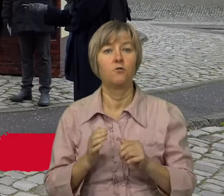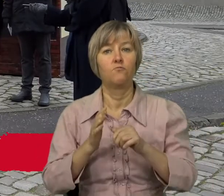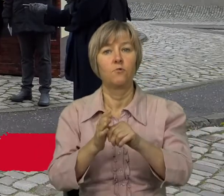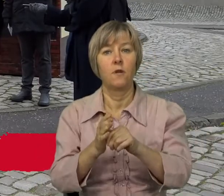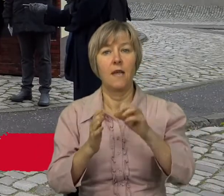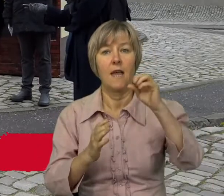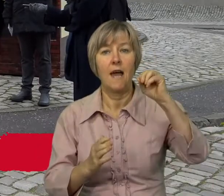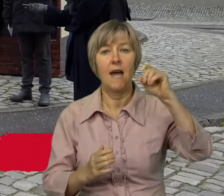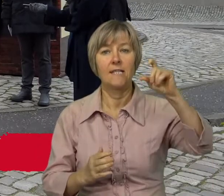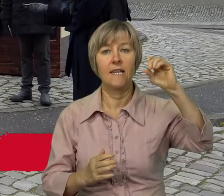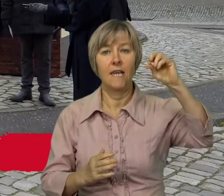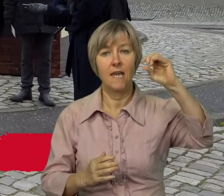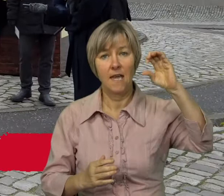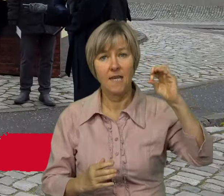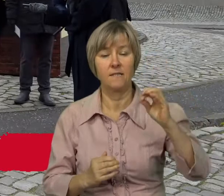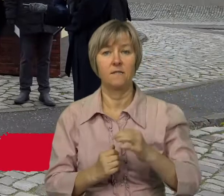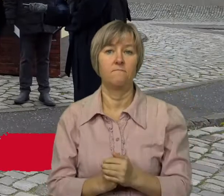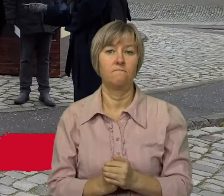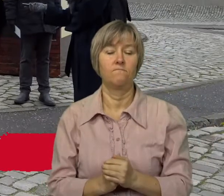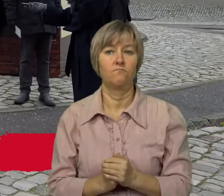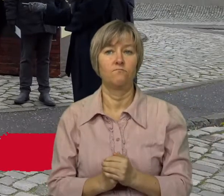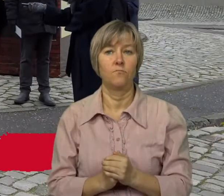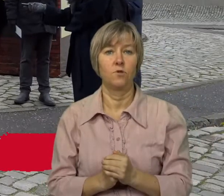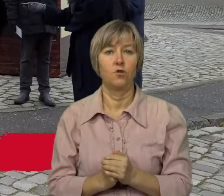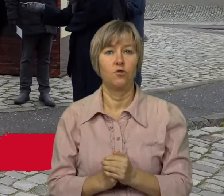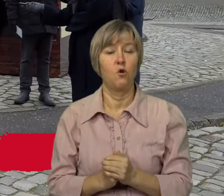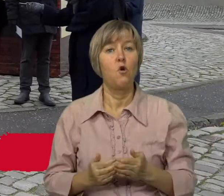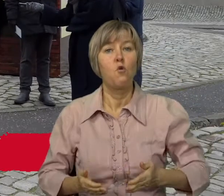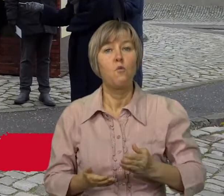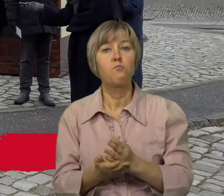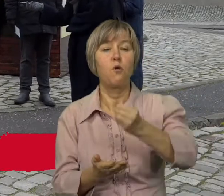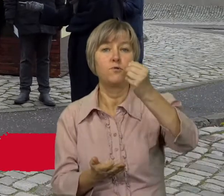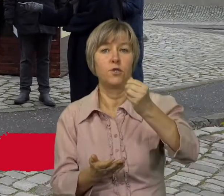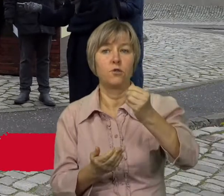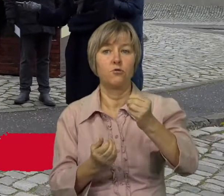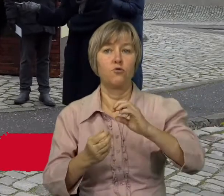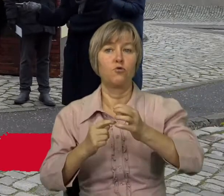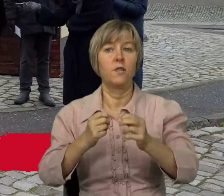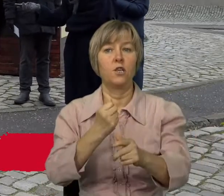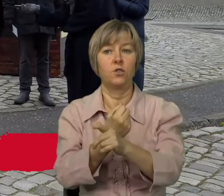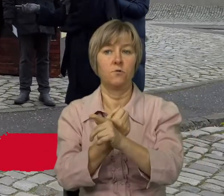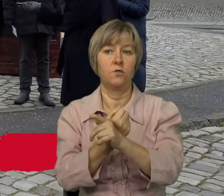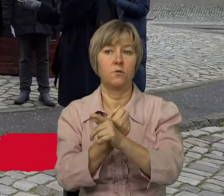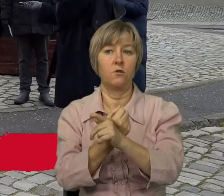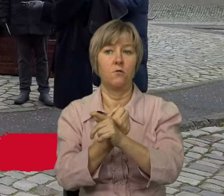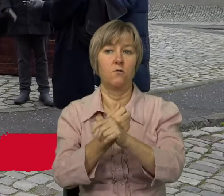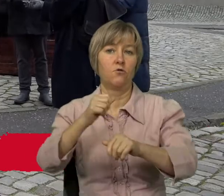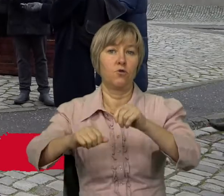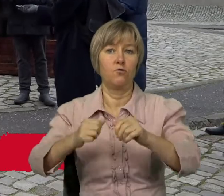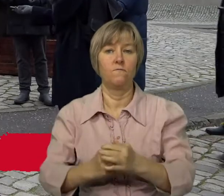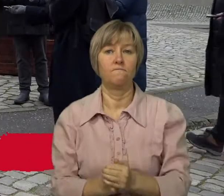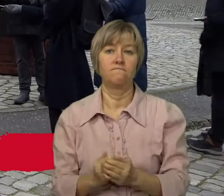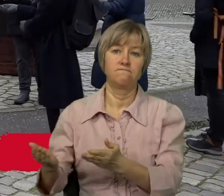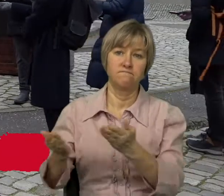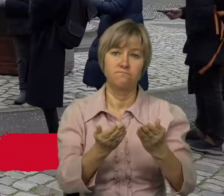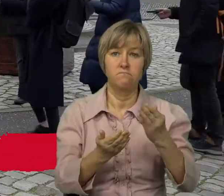Knapiński, przedstawiciel Społecznego Komitetu Budowy Pomnika Grudnia 70 roku. I na początek poproszę panią prezydent.